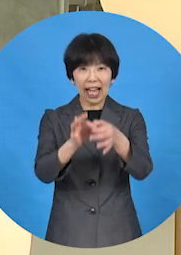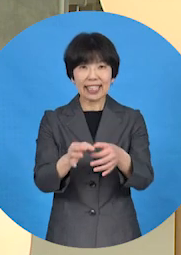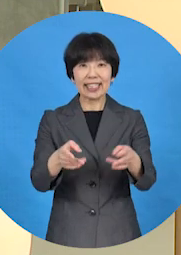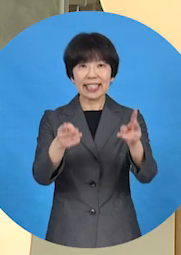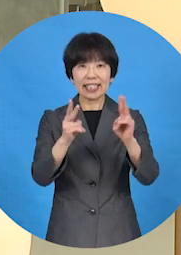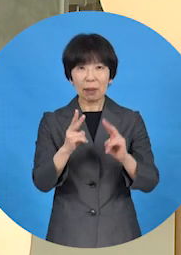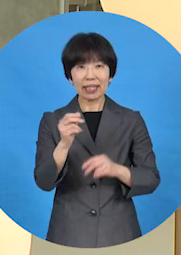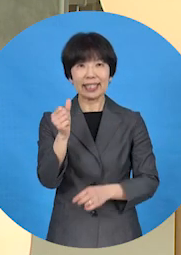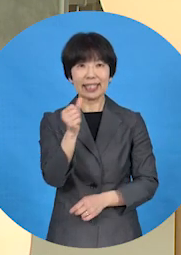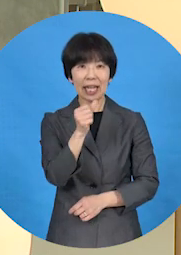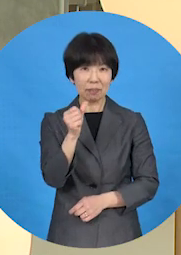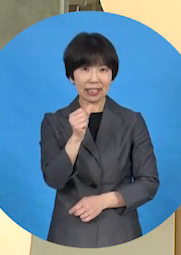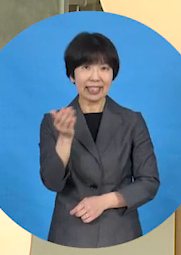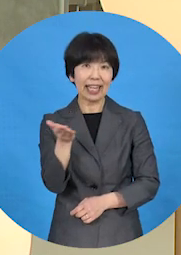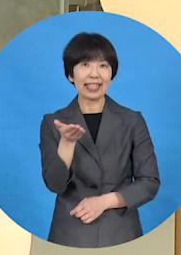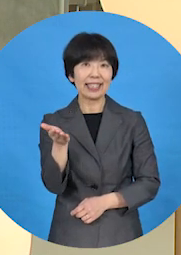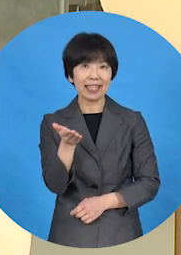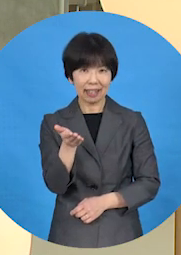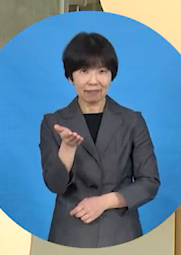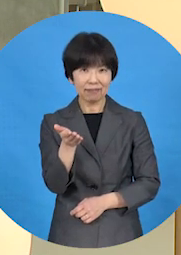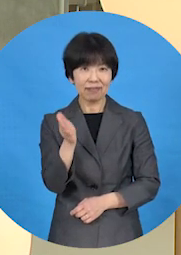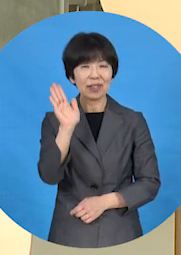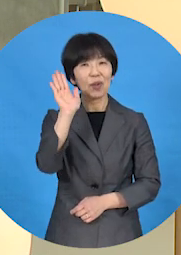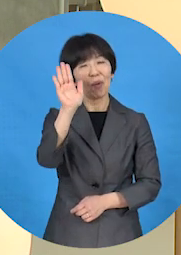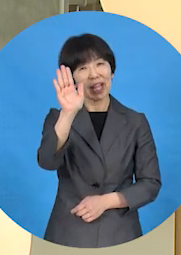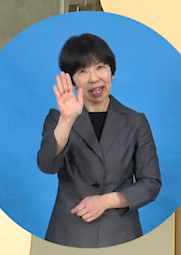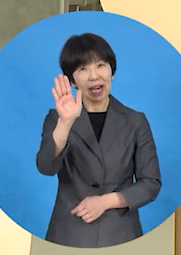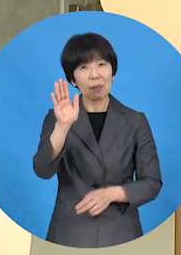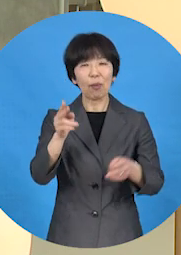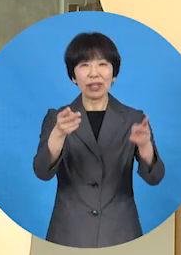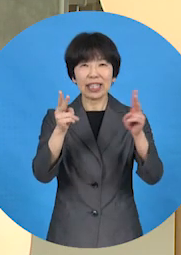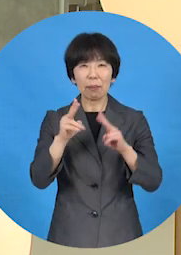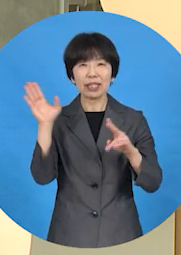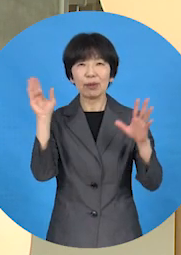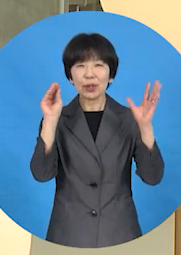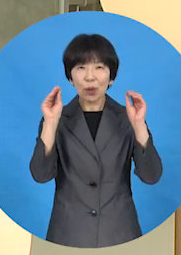魅力発信板橋ナビ、いかがでしたか？これからも